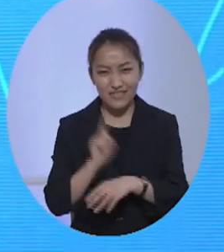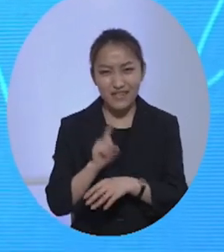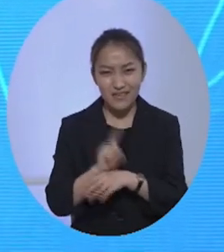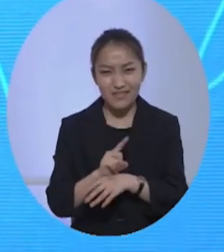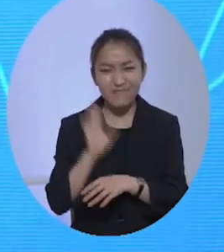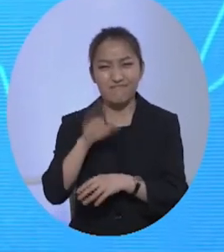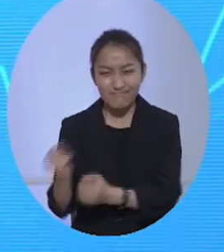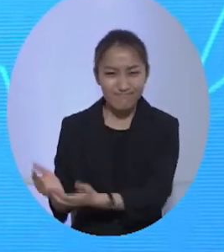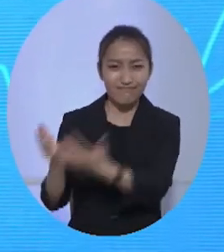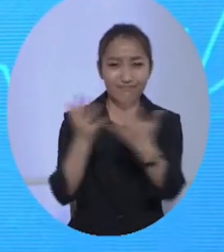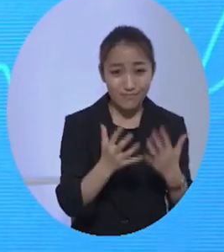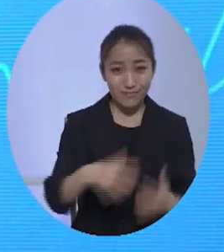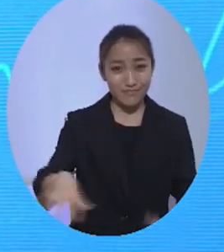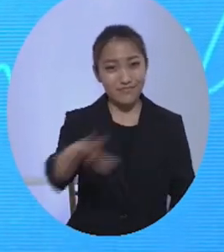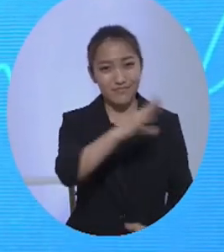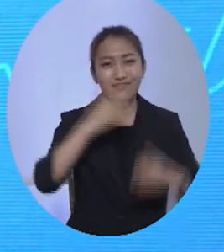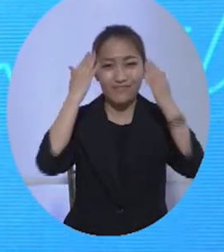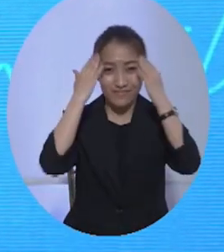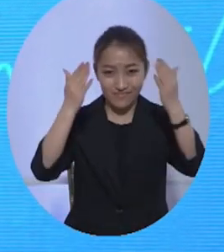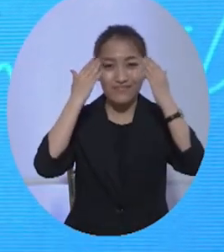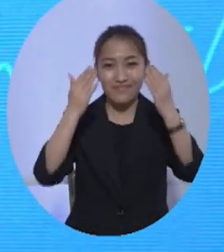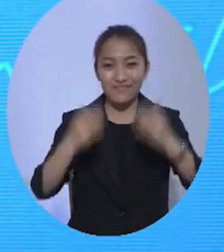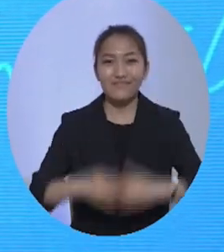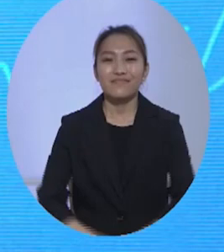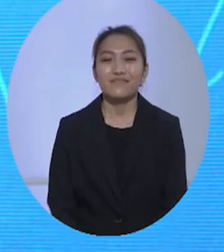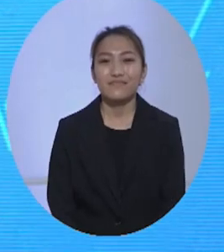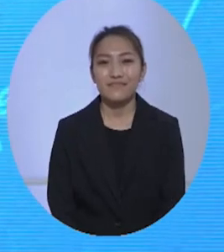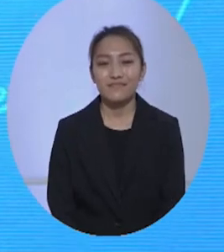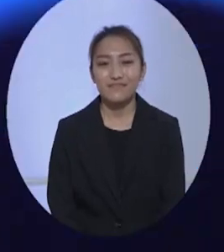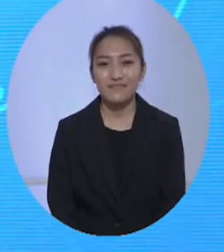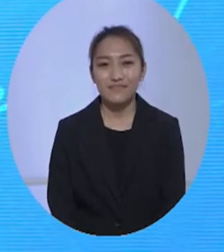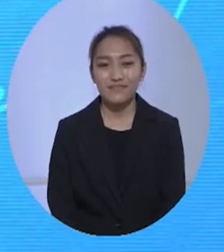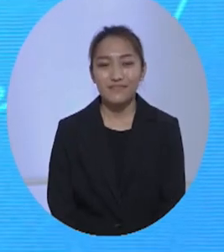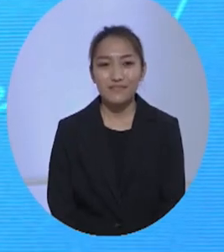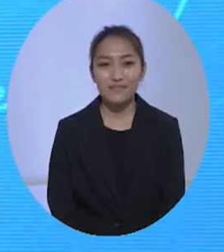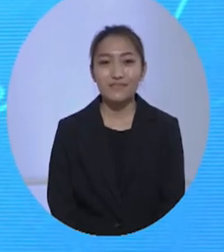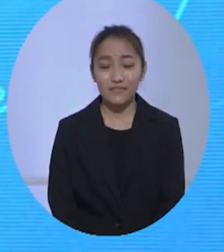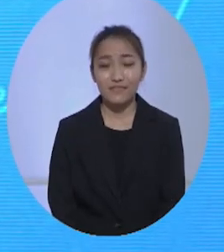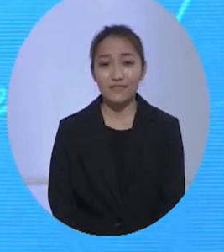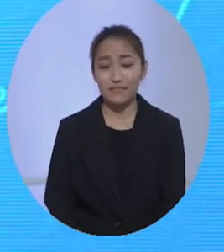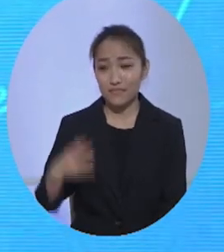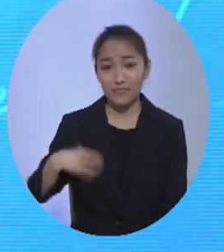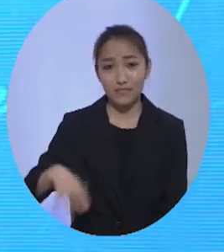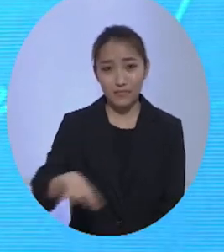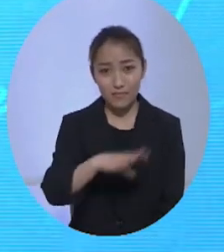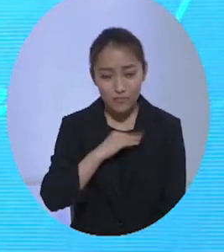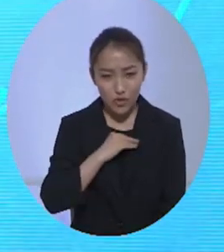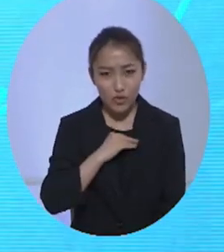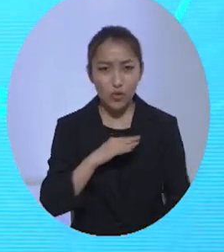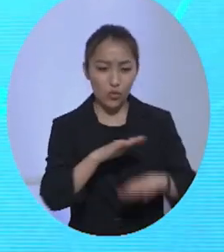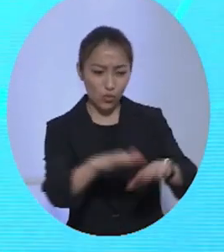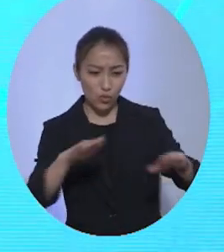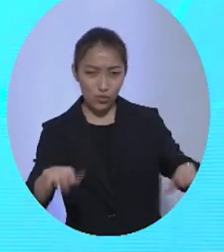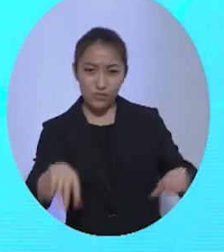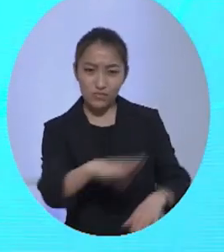та бүхэндээ бас талархал илэрхийлье. Тэгээд бид чинь одоо хүүхдүүдэд юу гэж